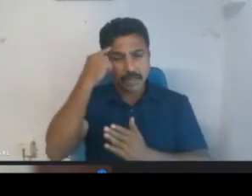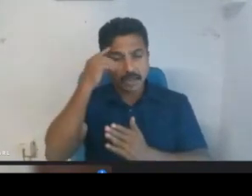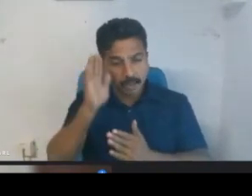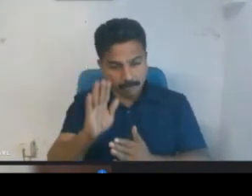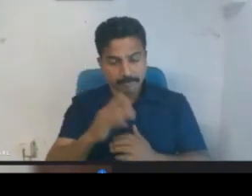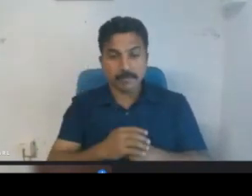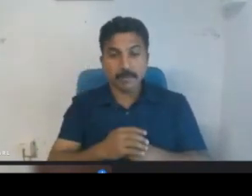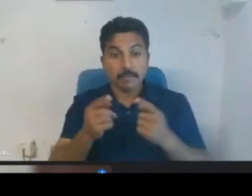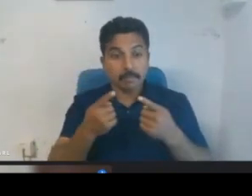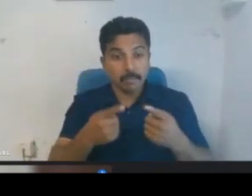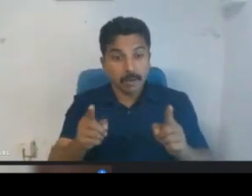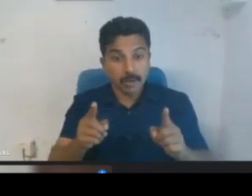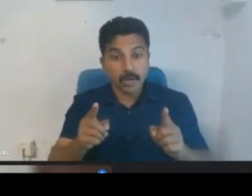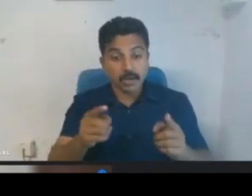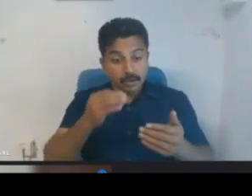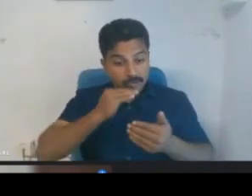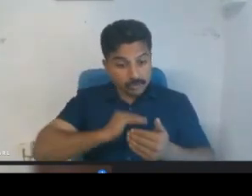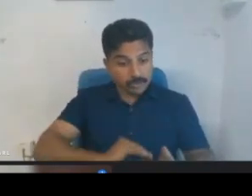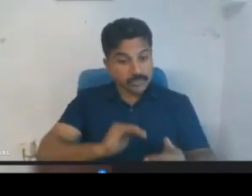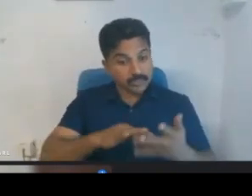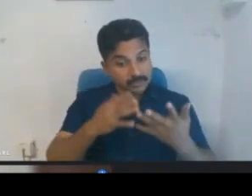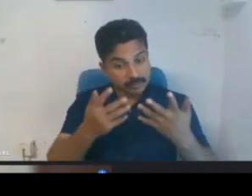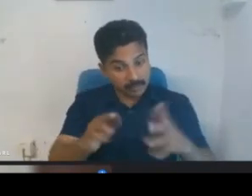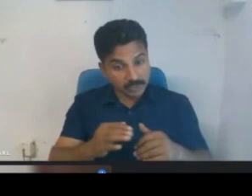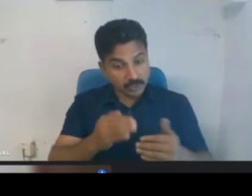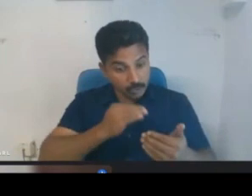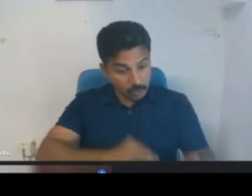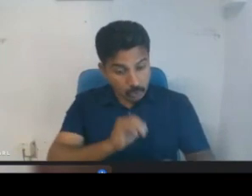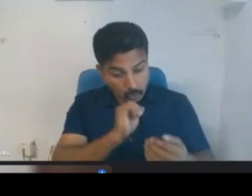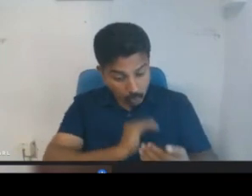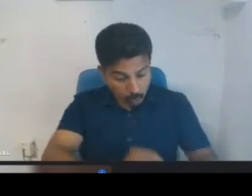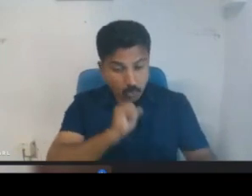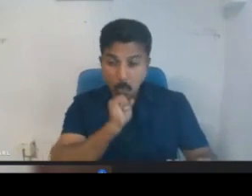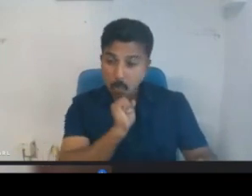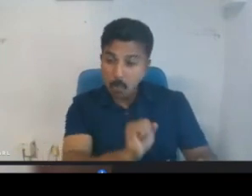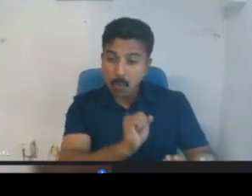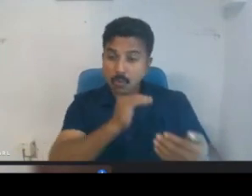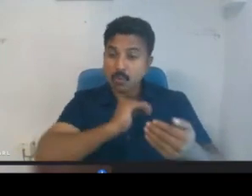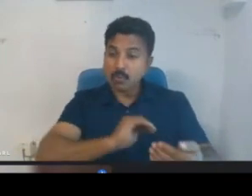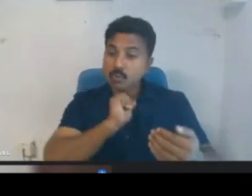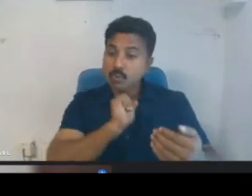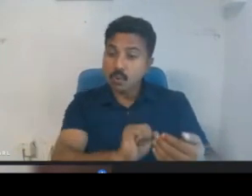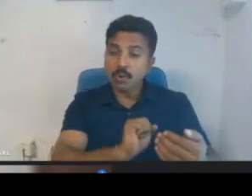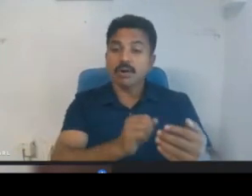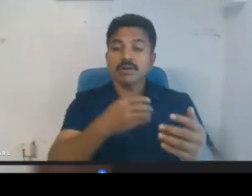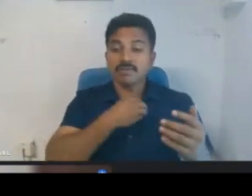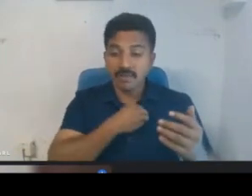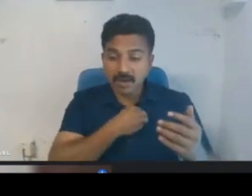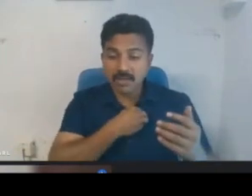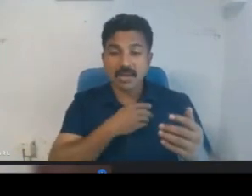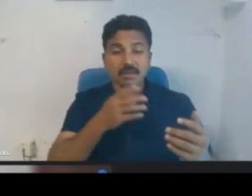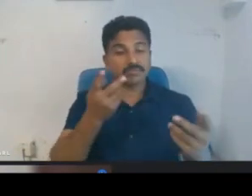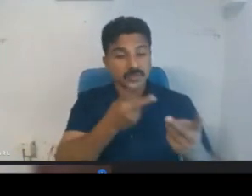പക്ഷെ കുട്ടി ജനിച്ചപ്പോൾ മുതൽ തന്നെ നമ്മൾ കുട്ടിയുടെ വേദനയും കഷ്ടപ്പാടും കാണുന്ന സമയത്ത് നമുക്ക് കുട്ടിയുടെ ഭാവിയെ